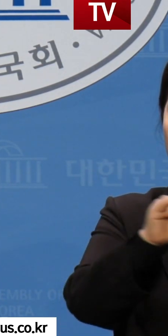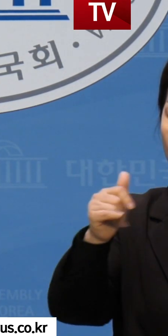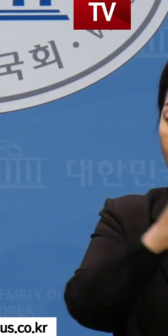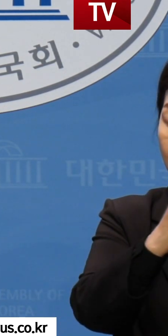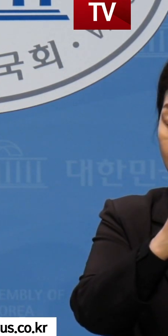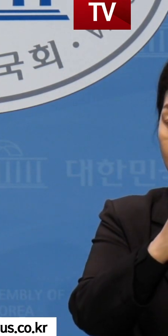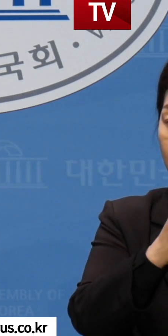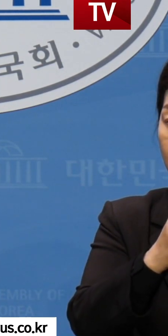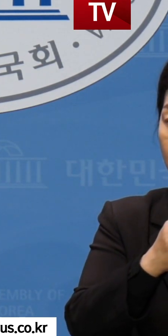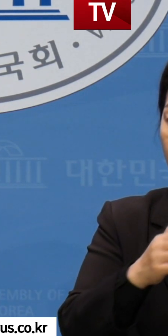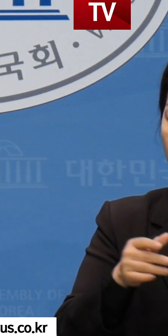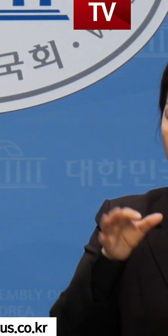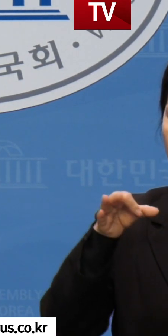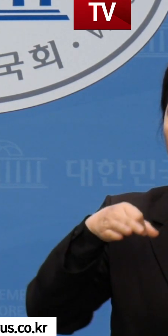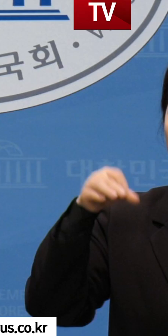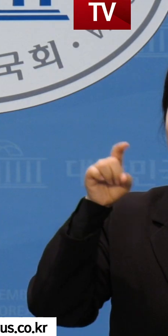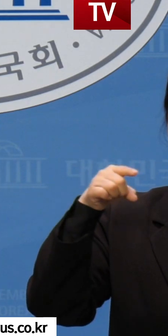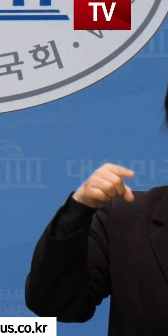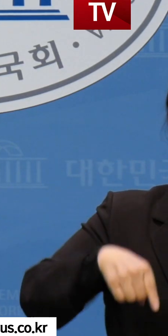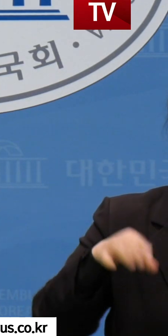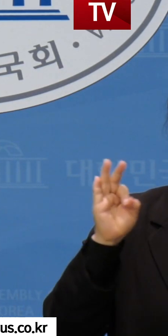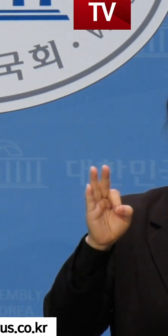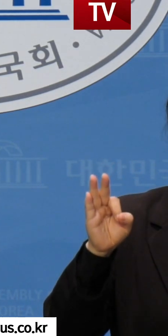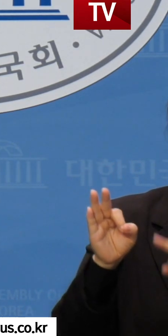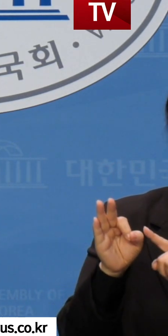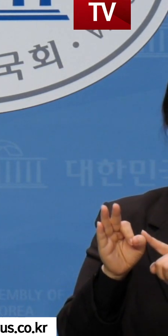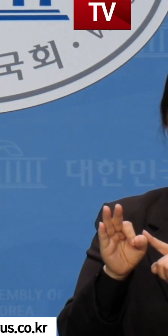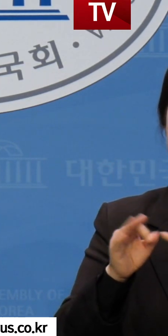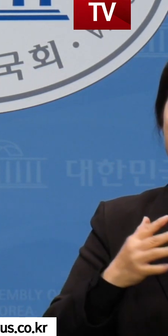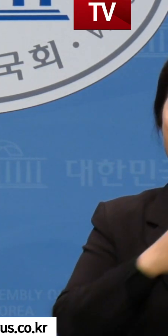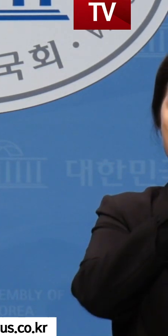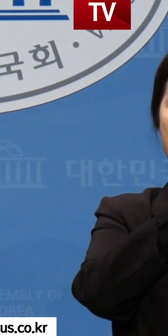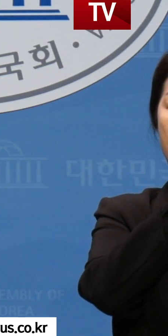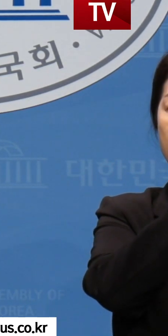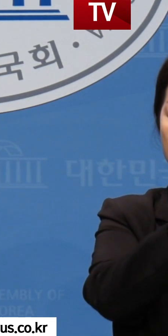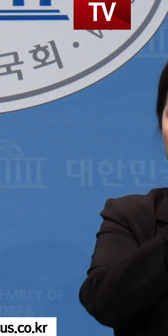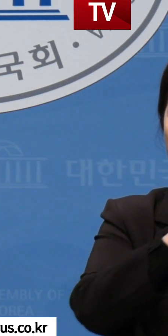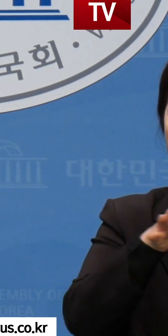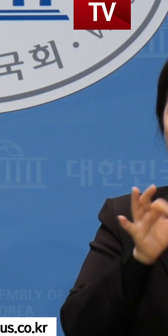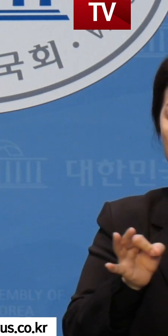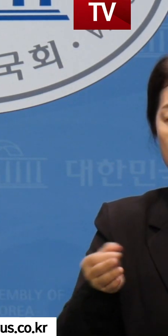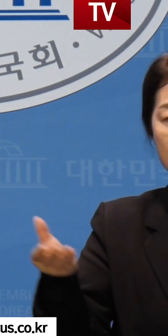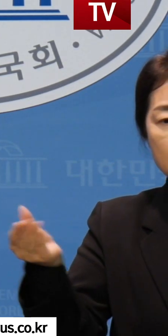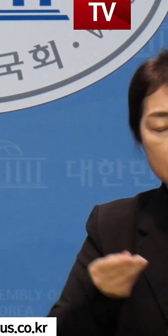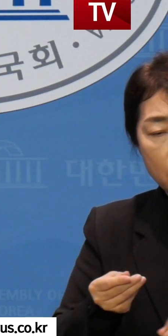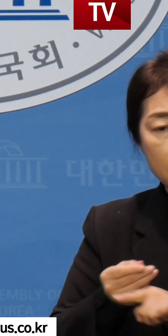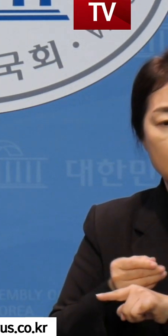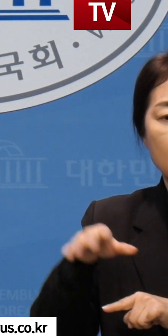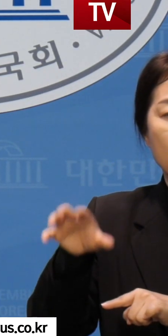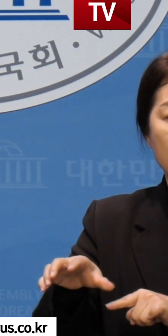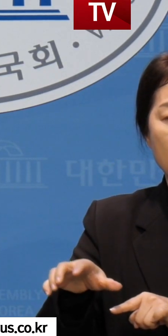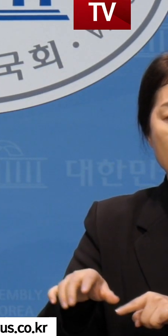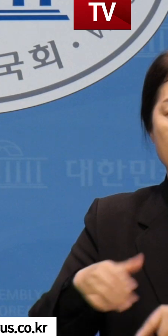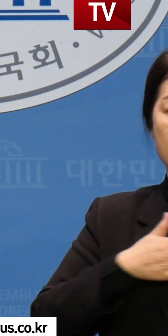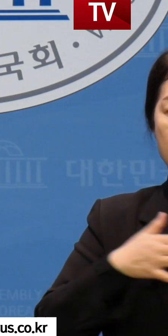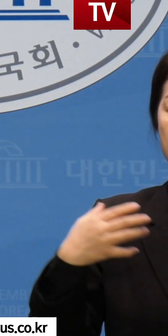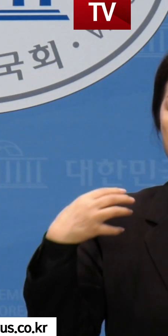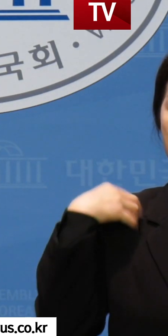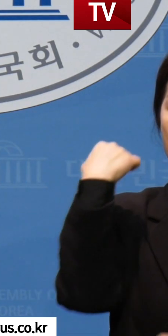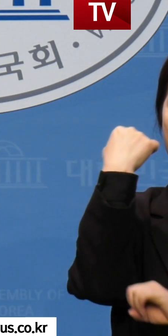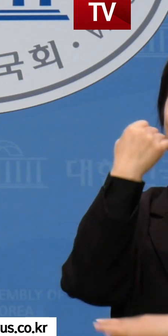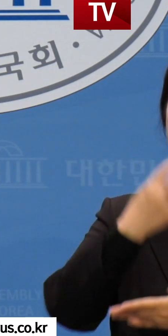부동산 개발 이익을 추구한 시행사, 건설사, 금융기관이 자기 책임 원칙